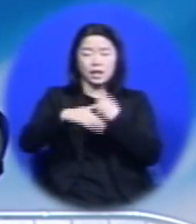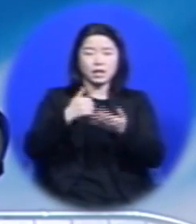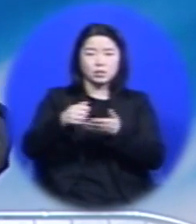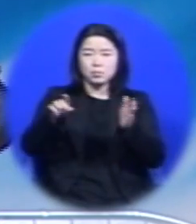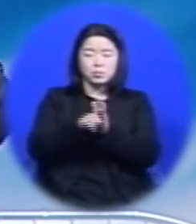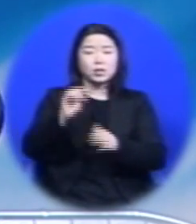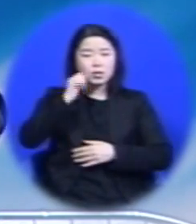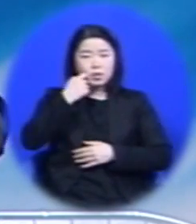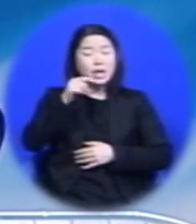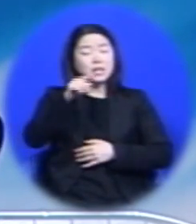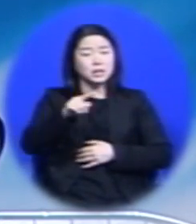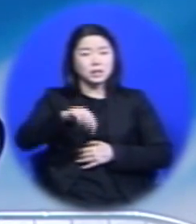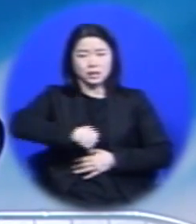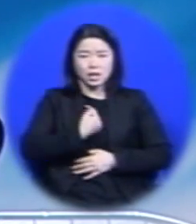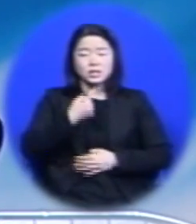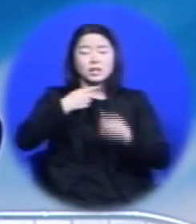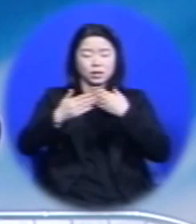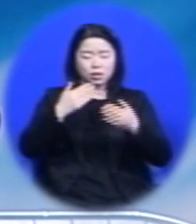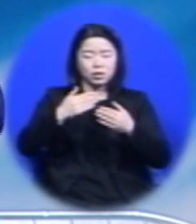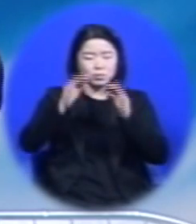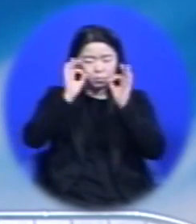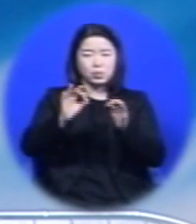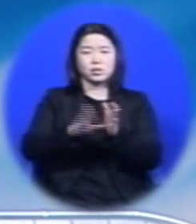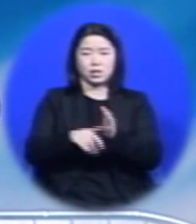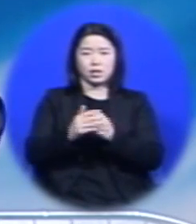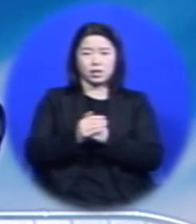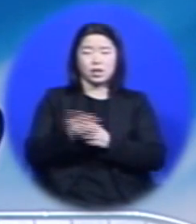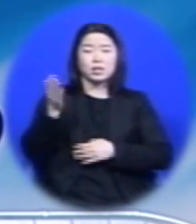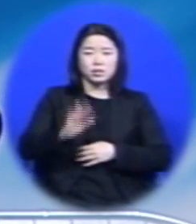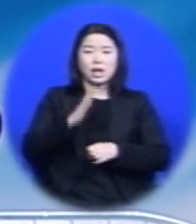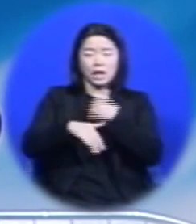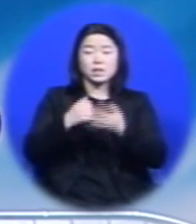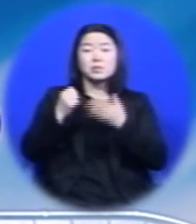않는 거예요 그들의 삶의 경험이 그런데 하나님이